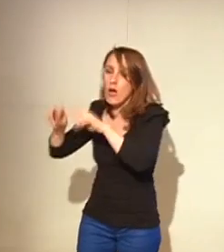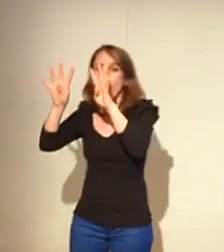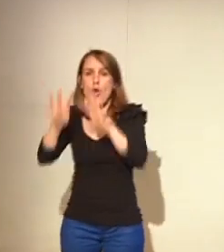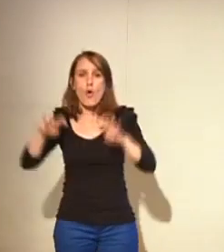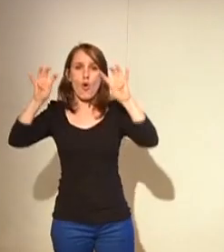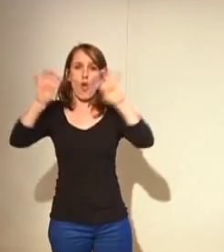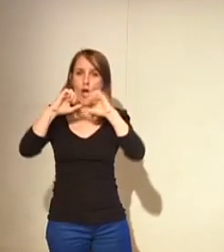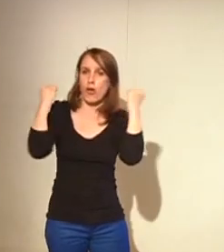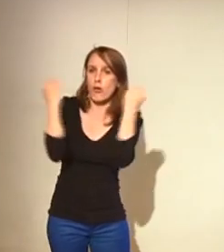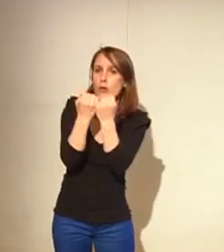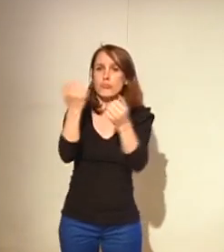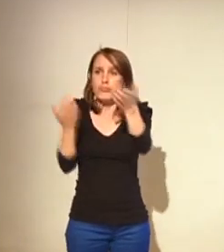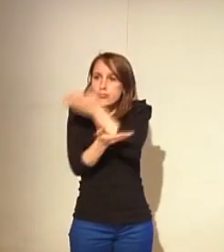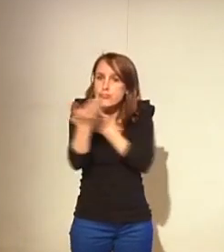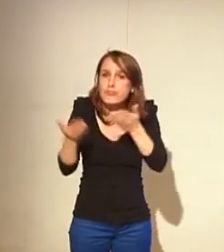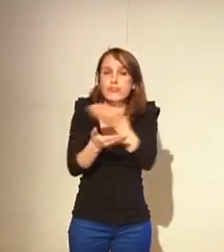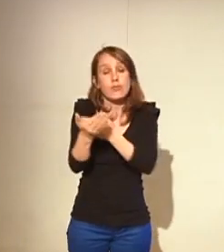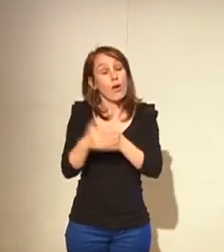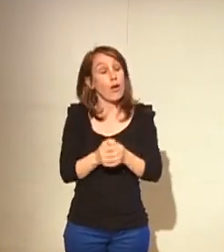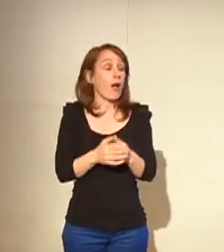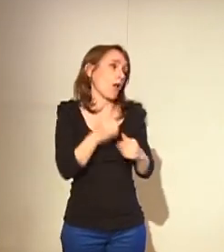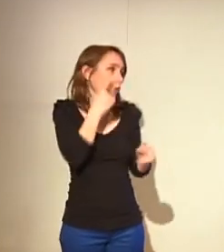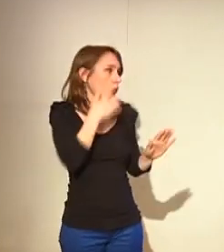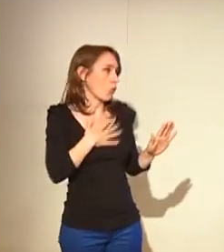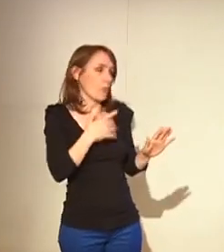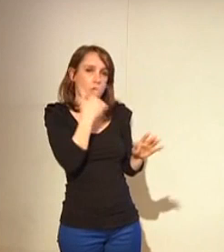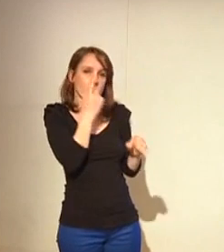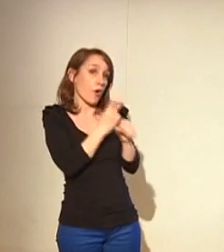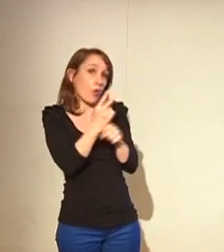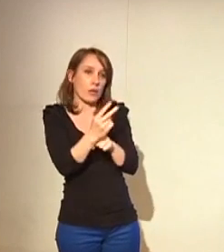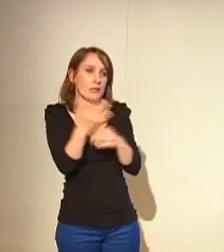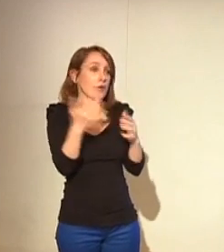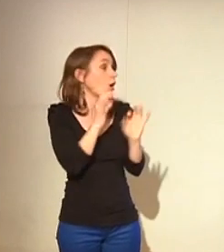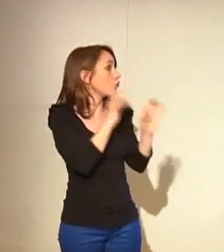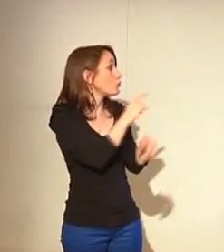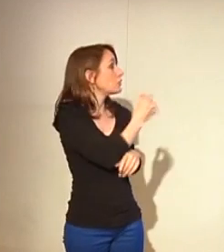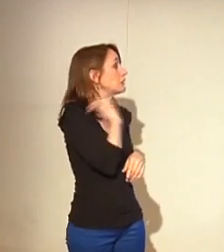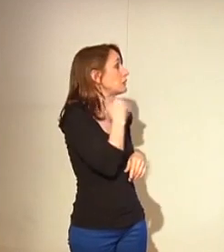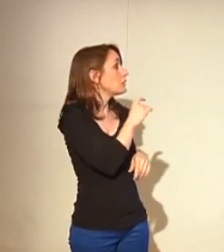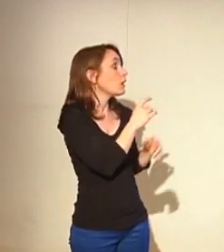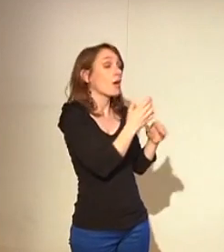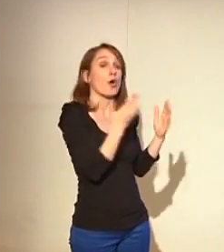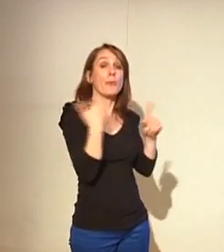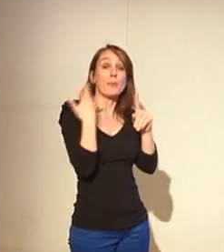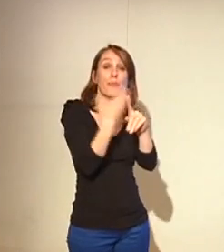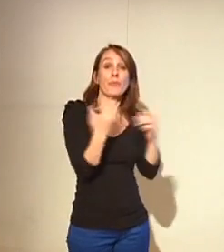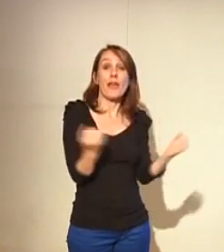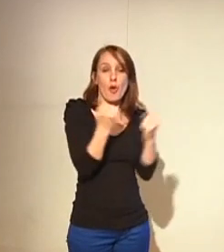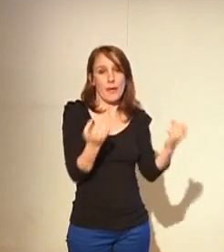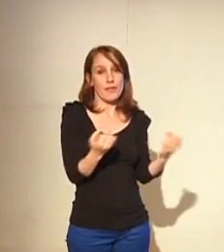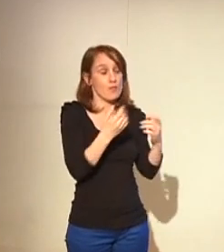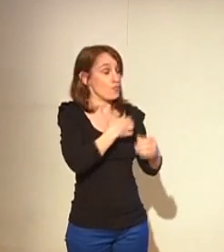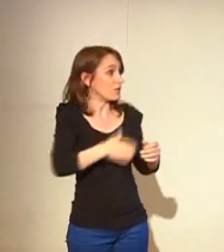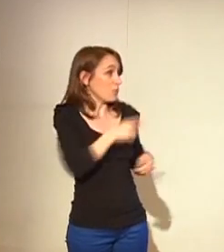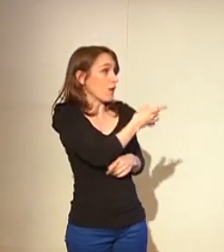de lobbying diverse alors le risque euh vous le devinez avec moi et vous l'avez souligné pendant la compagne municipal quand vous avez parlé de notre